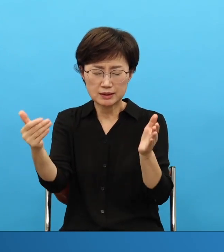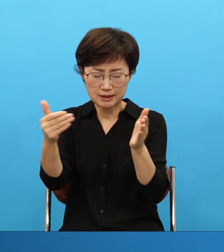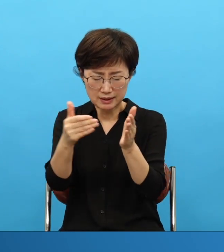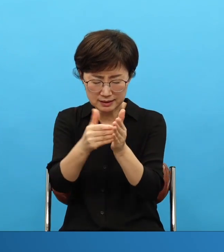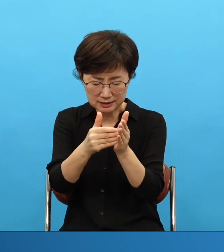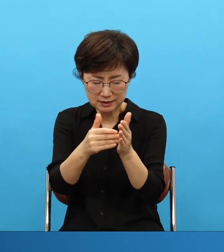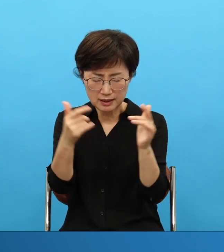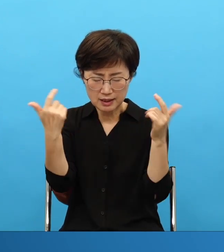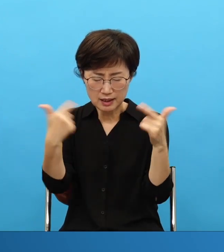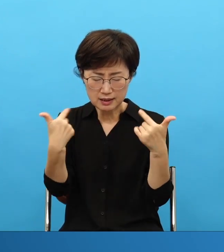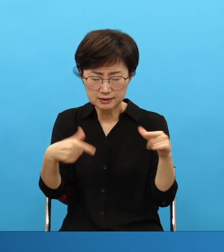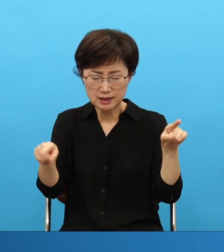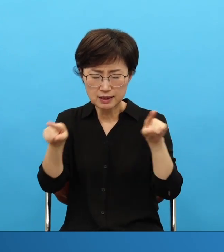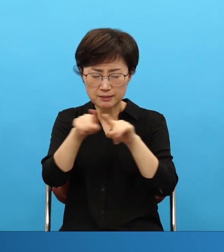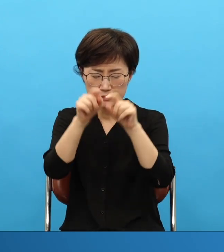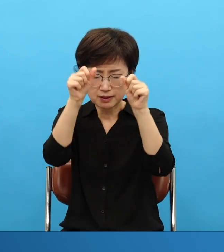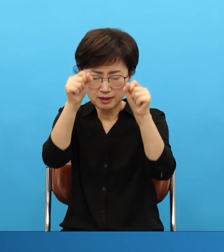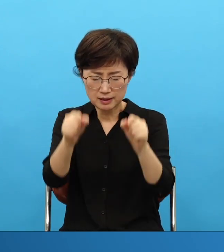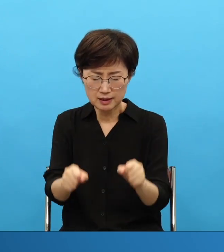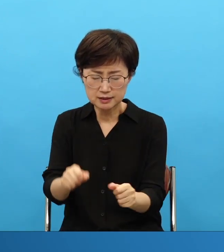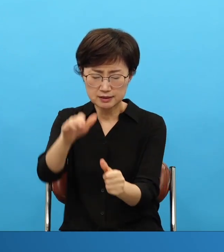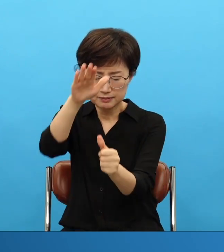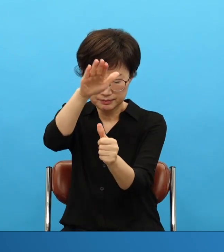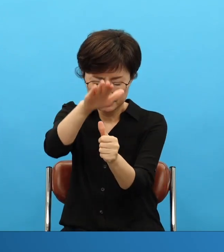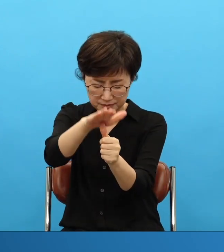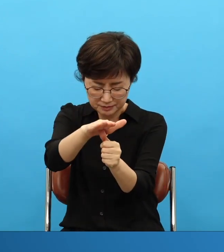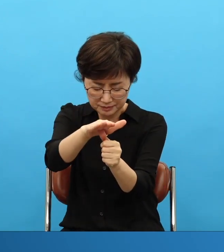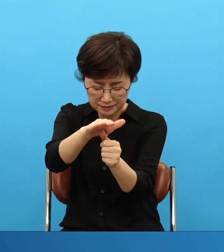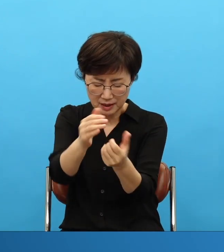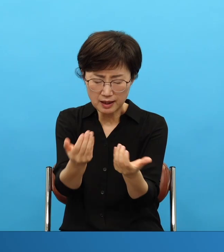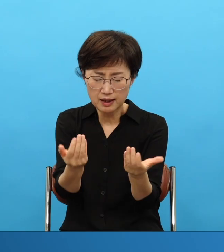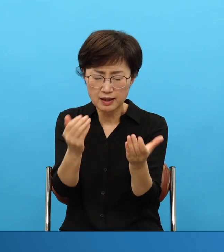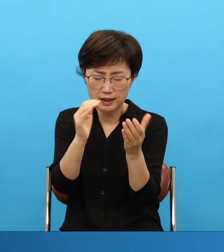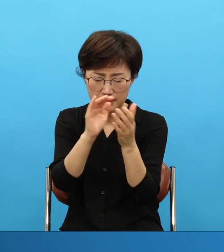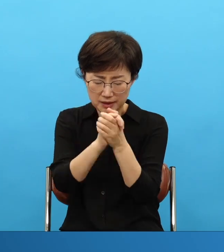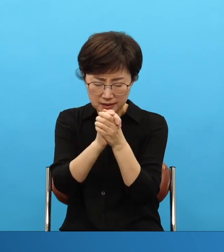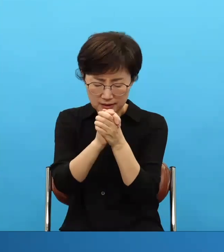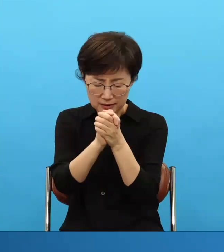both now 항상 함께 계실지어다. and always forevermore. Amen.